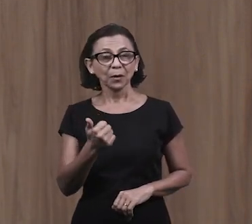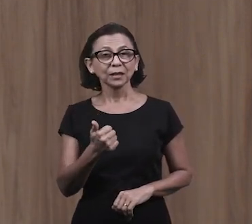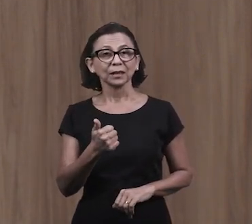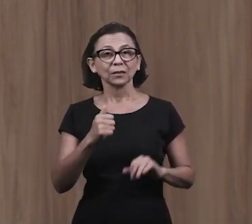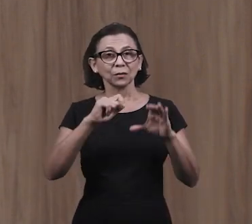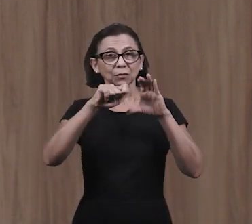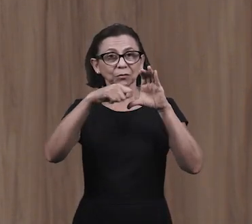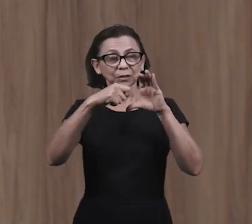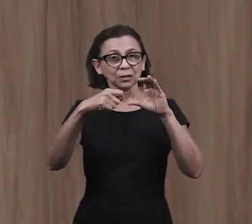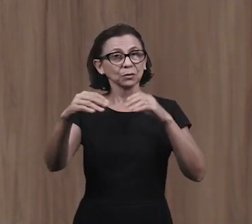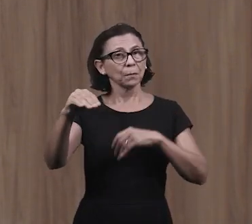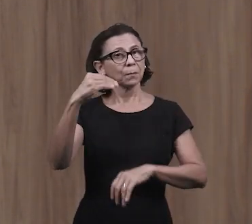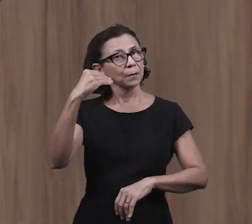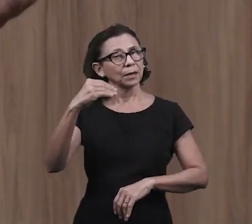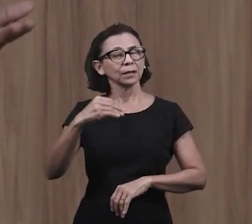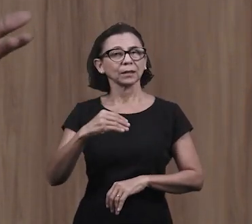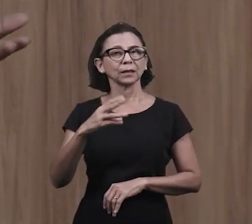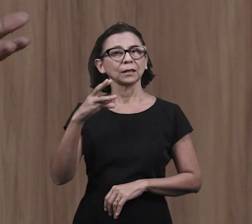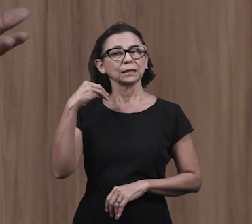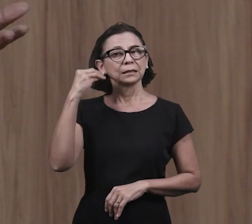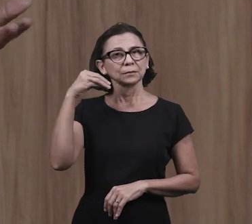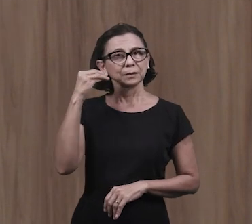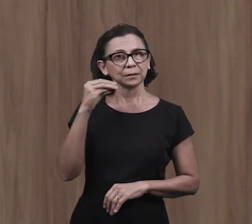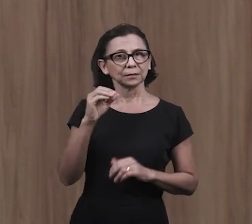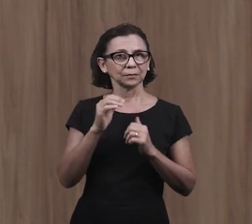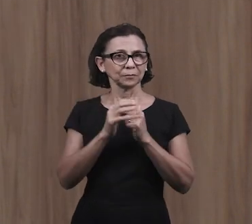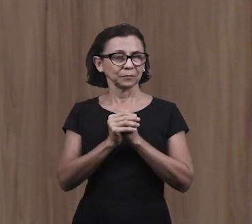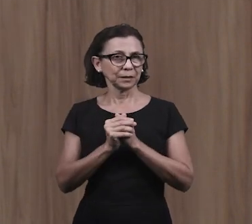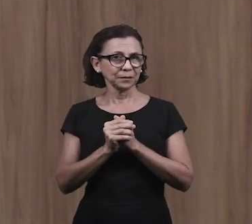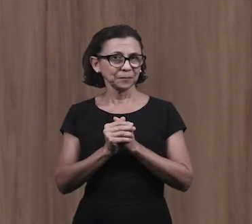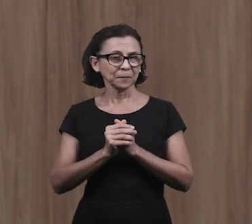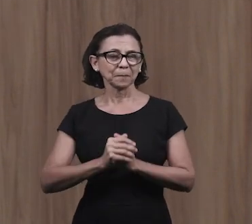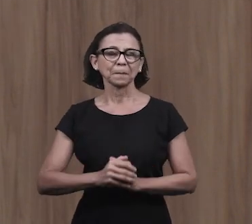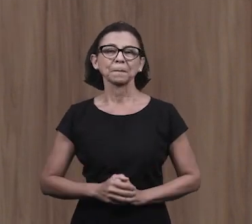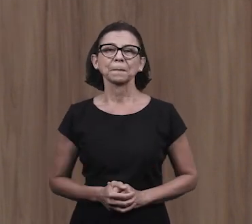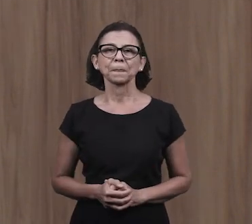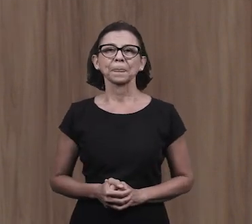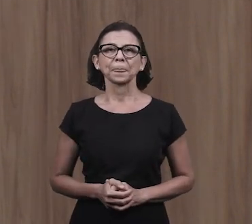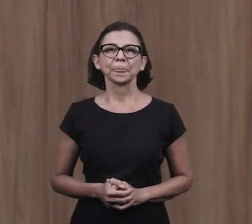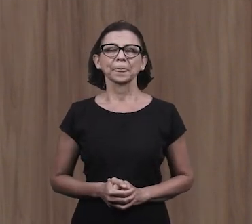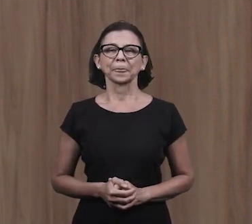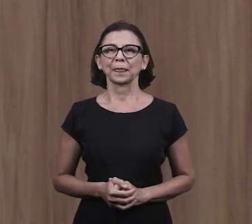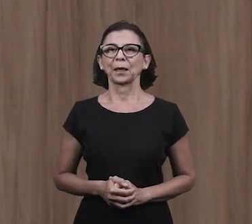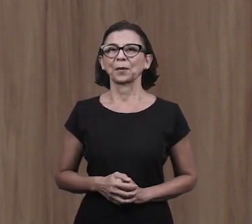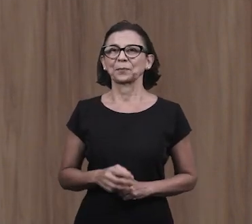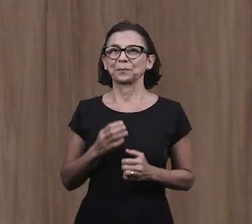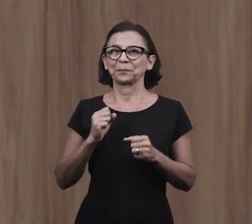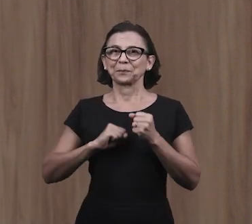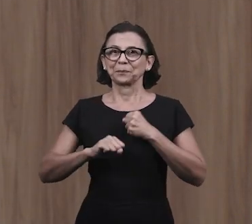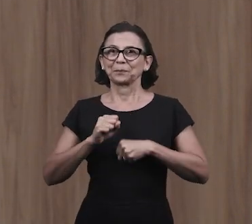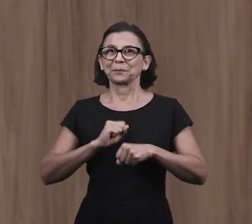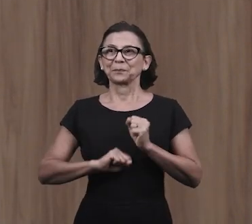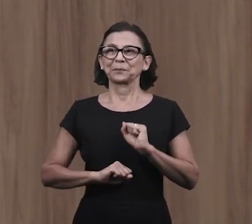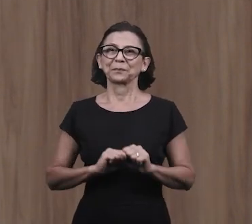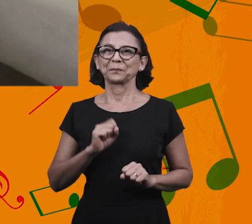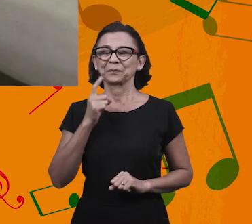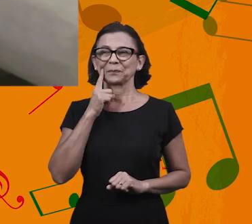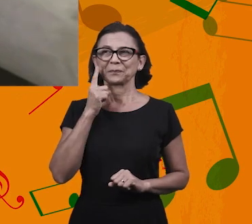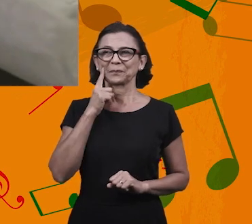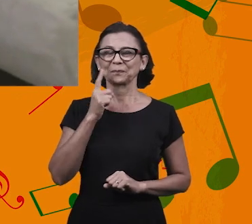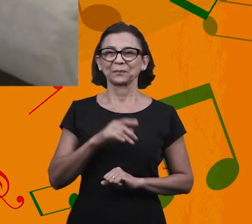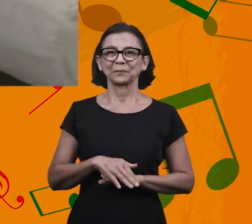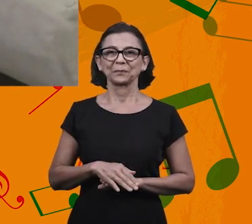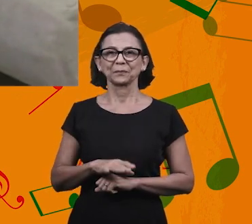vous souhaitez, vous pouvez nous envoyer votre vidéo avec votre expérience. Amen. Nous allons vers un moment si